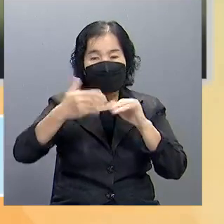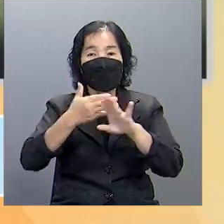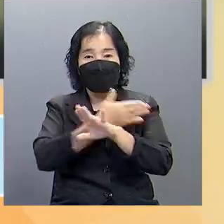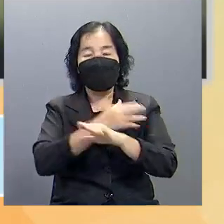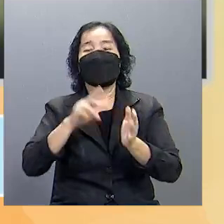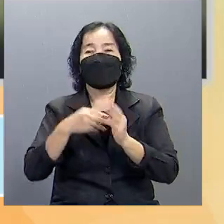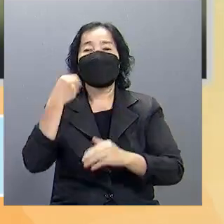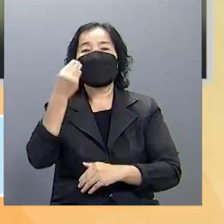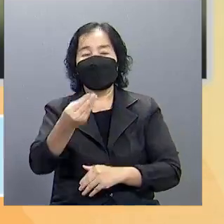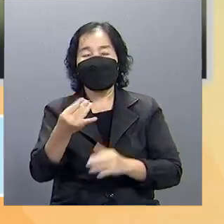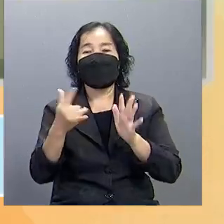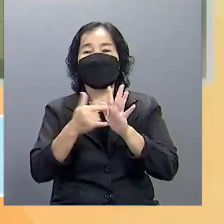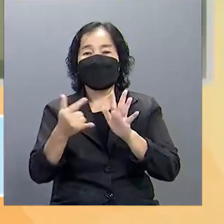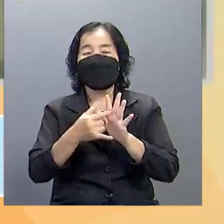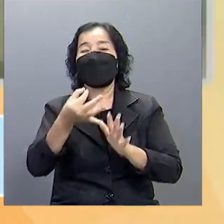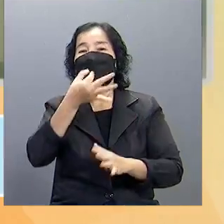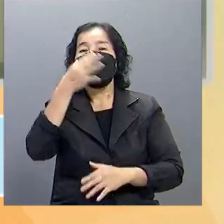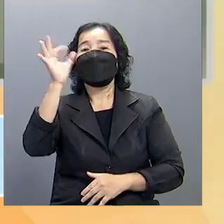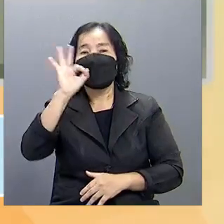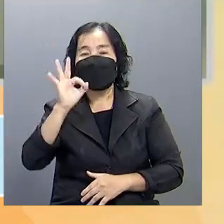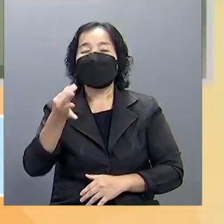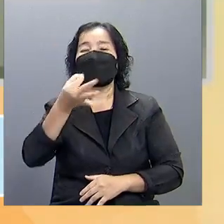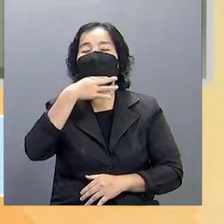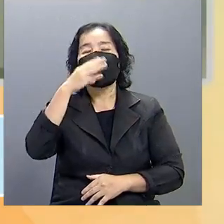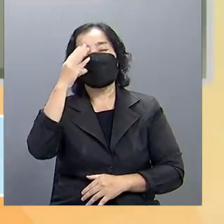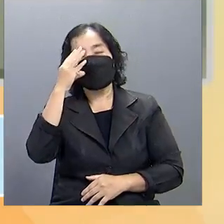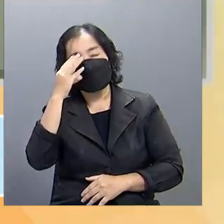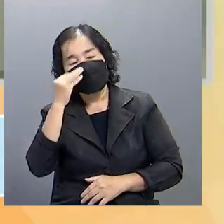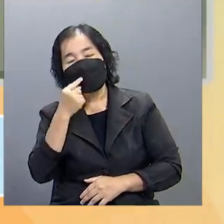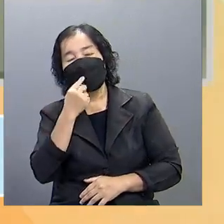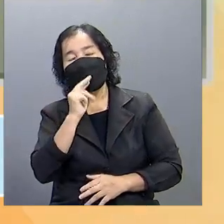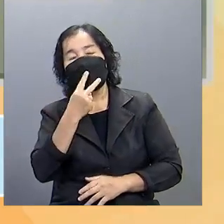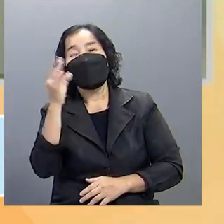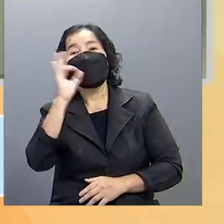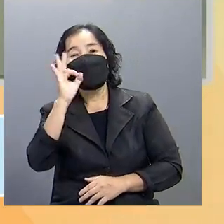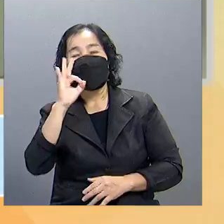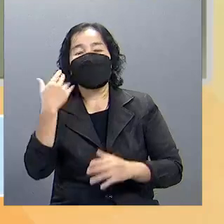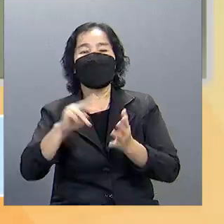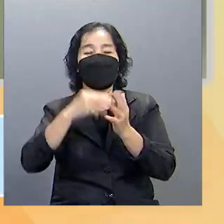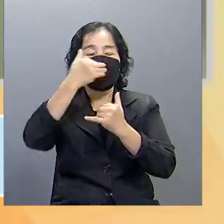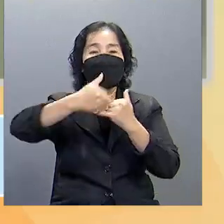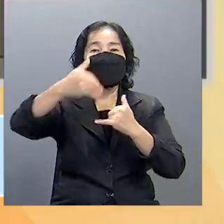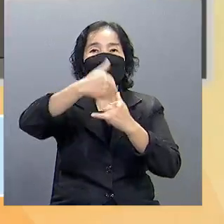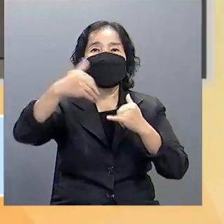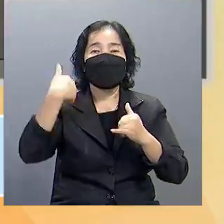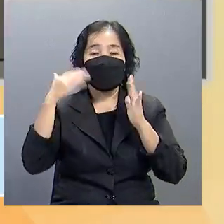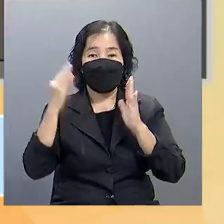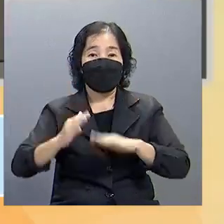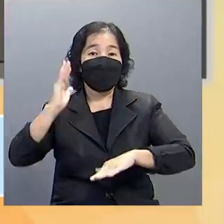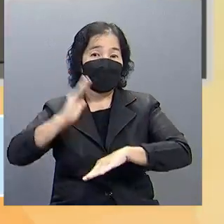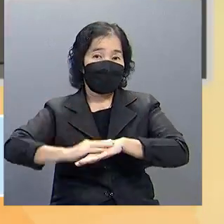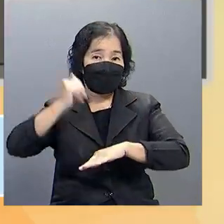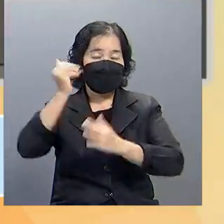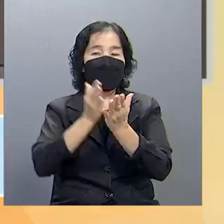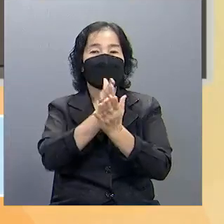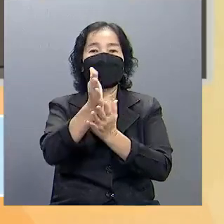นี้นะครับให้นั้นยาตัวนี้โดยทั่วไปบางโรงพยาบาลนะคะไม่ใช่ว่าคุณหมอทุกท่านจะสั่งจ่ายครับส่วนใหญ่จะเป็นคุณหมอเชี่ยวชาญเฉพาะทางเช่นคุณหมอที่